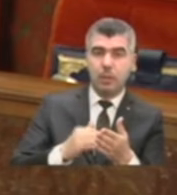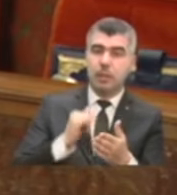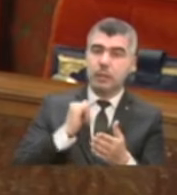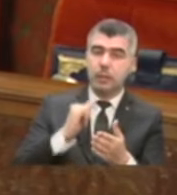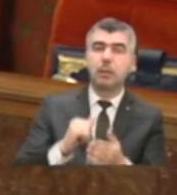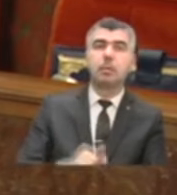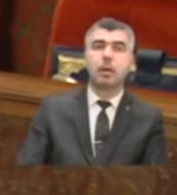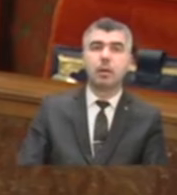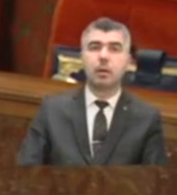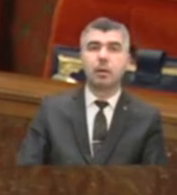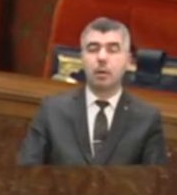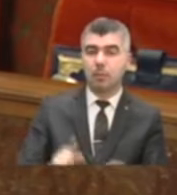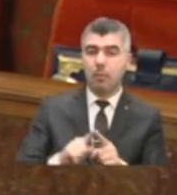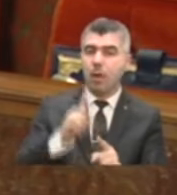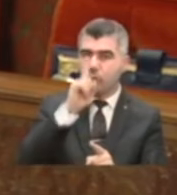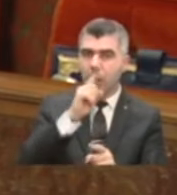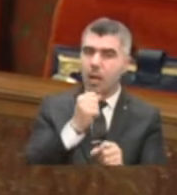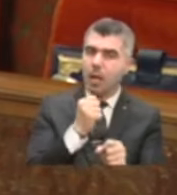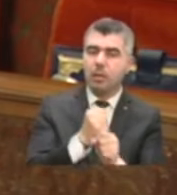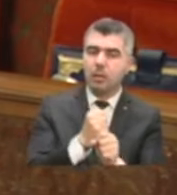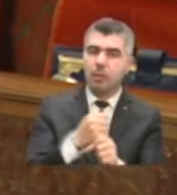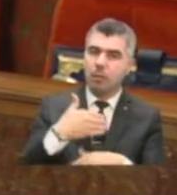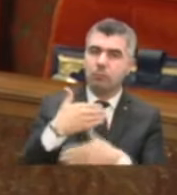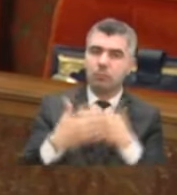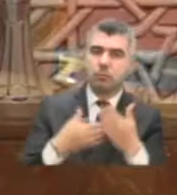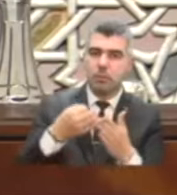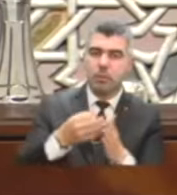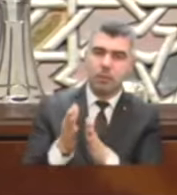بتكرير، وإذن هذا هو اللي غادي نعملوا عليه. شكرا.